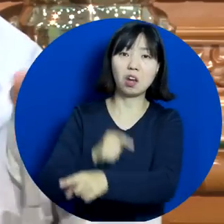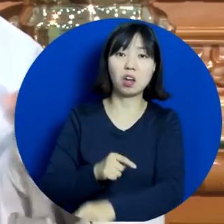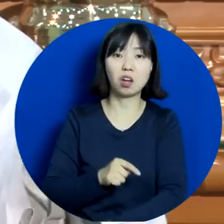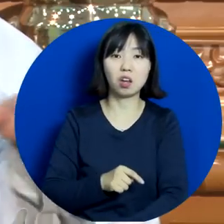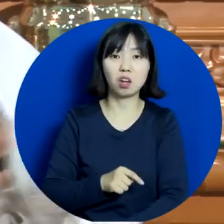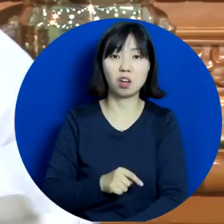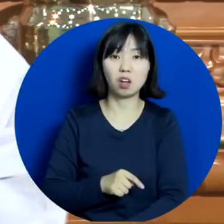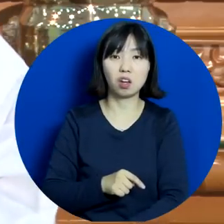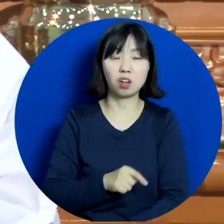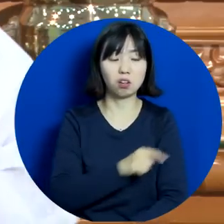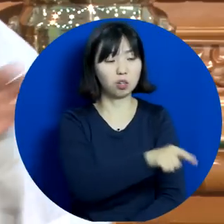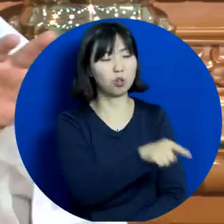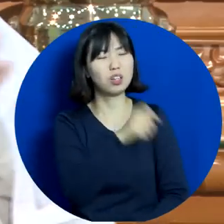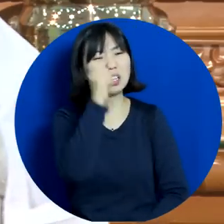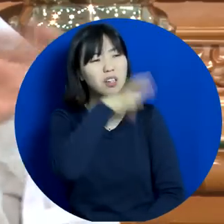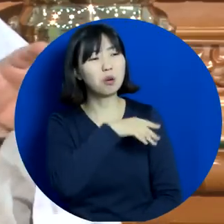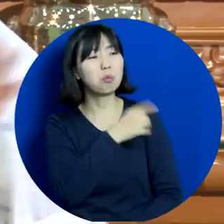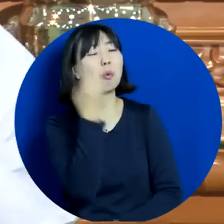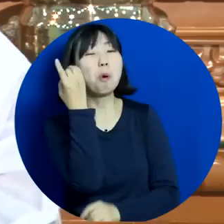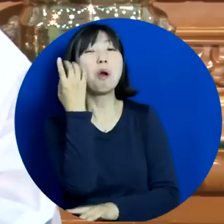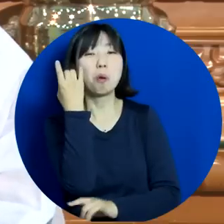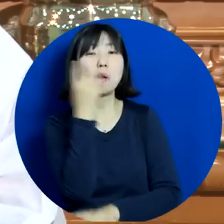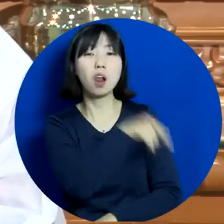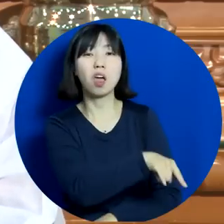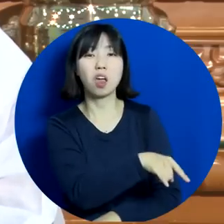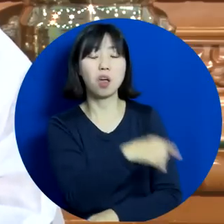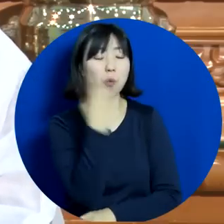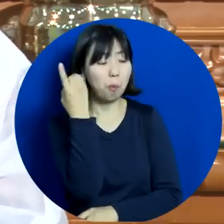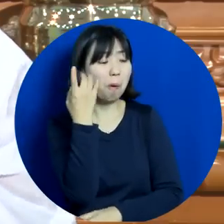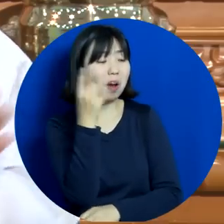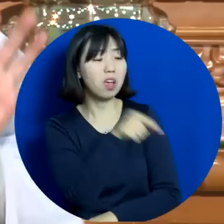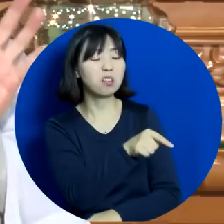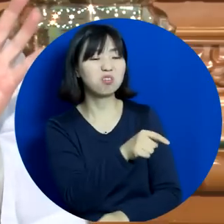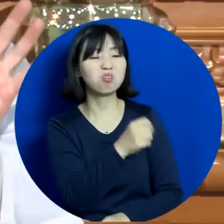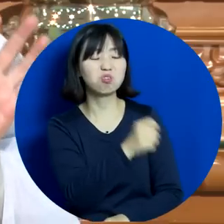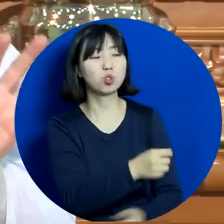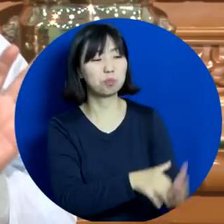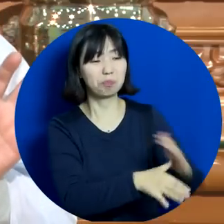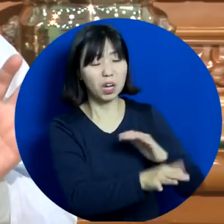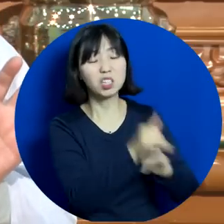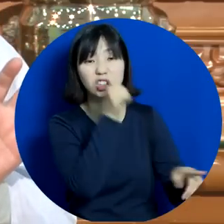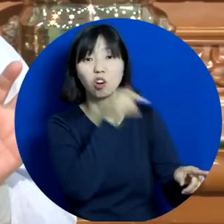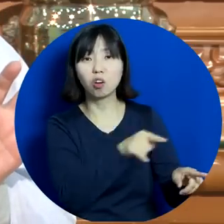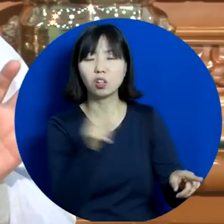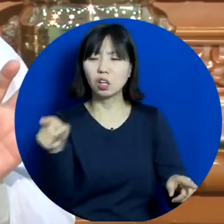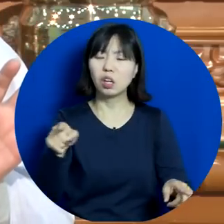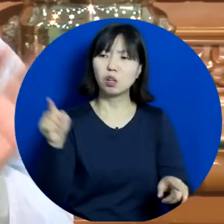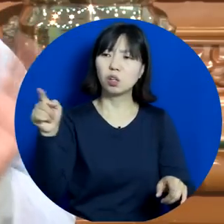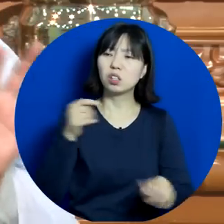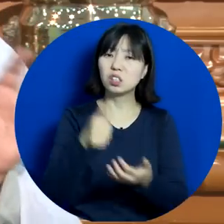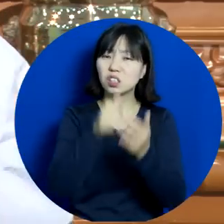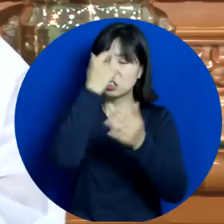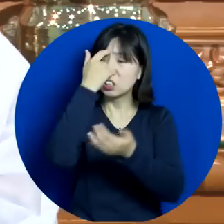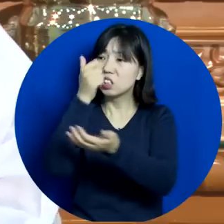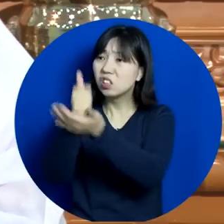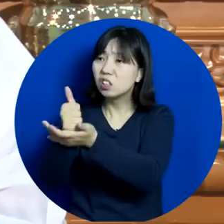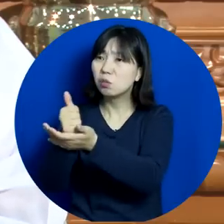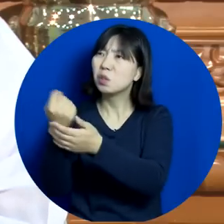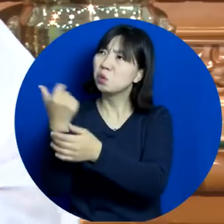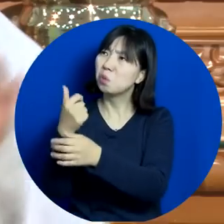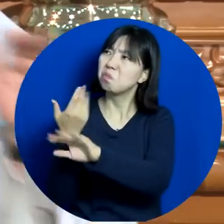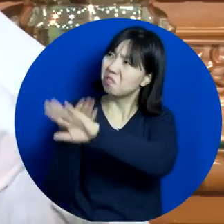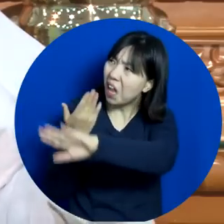인간 저렇다, 이래 생각하니, 이 별로 눈에 안 띄는데, 저건 뭔가 틀릴 거다 하고 생각하는데, 보니까